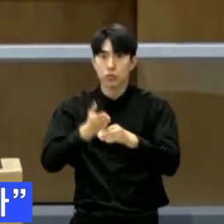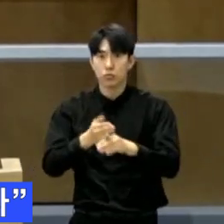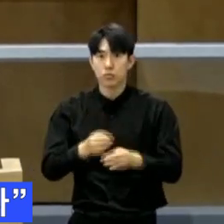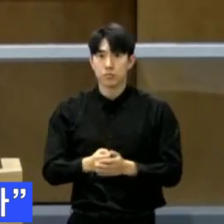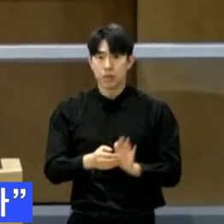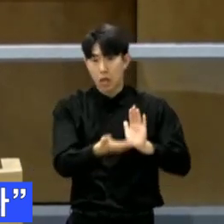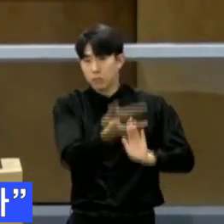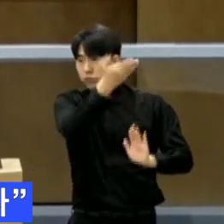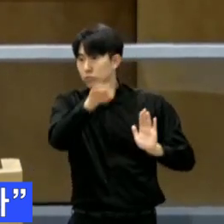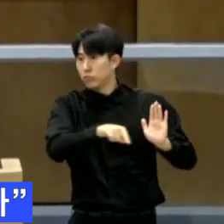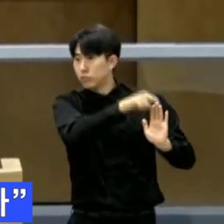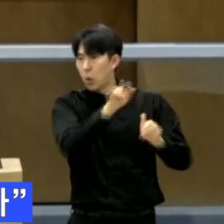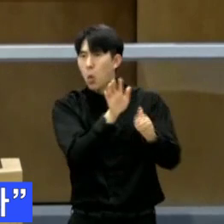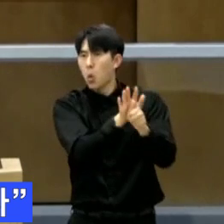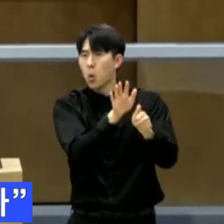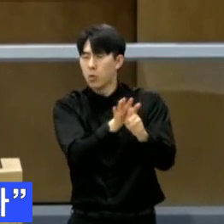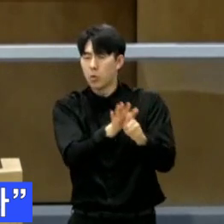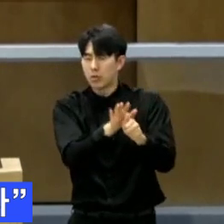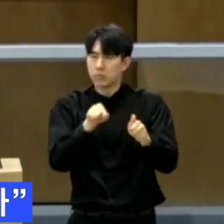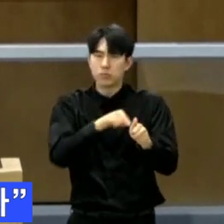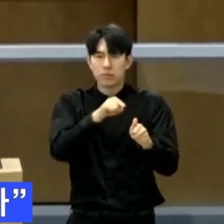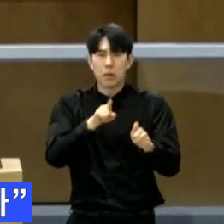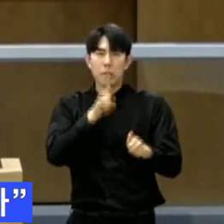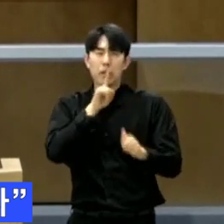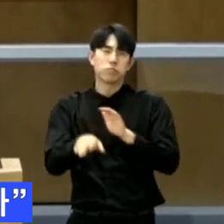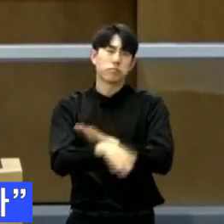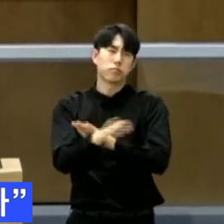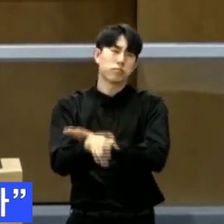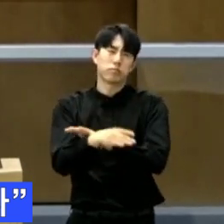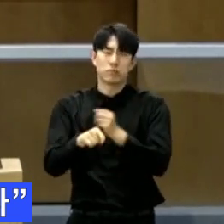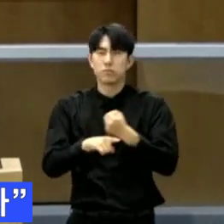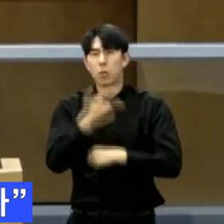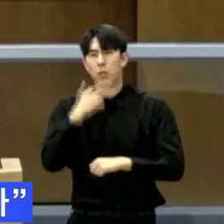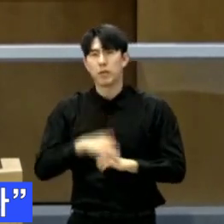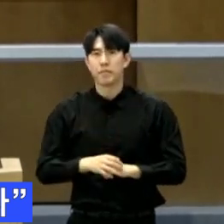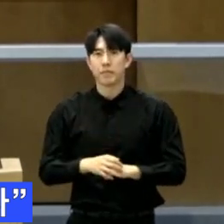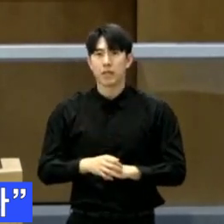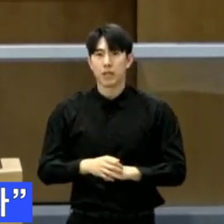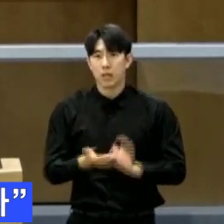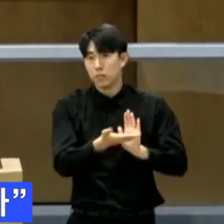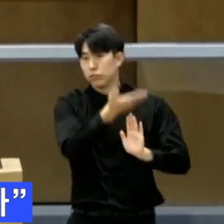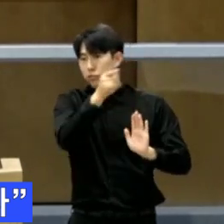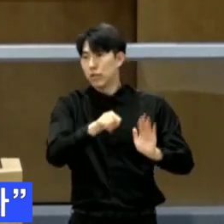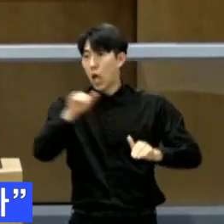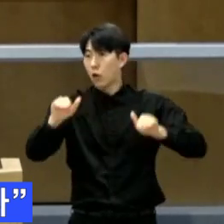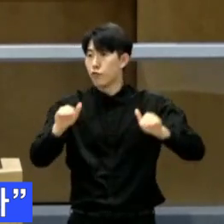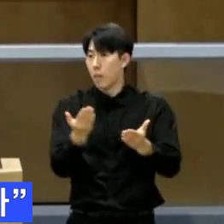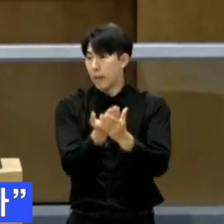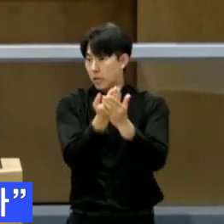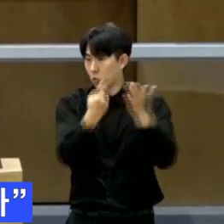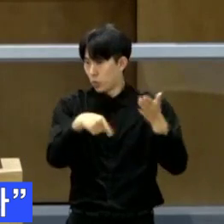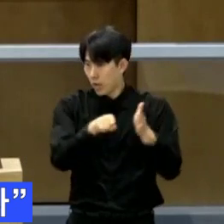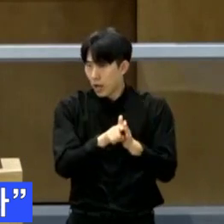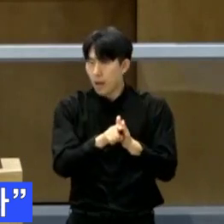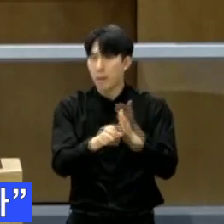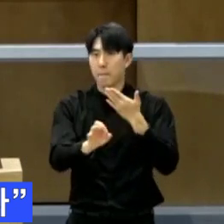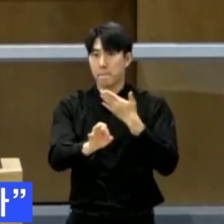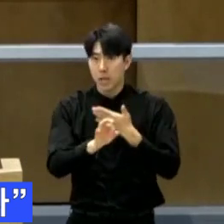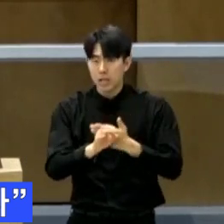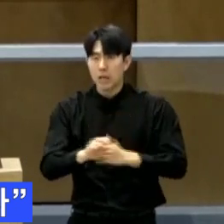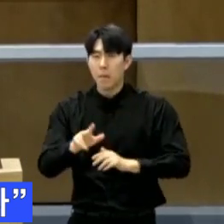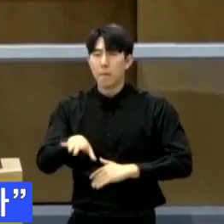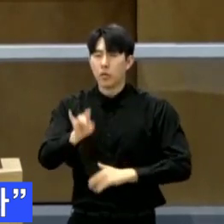북부의 균형 발전은 공허한 메아리가 되고 있습니다. 경기 북부의 균형 발전을 진정으로 원하신다면 먼저 성과를